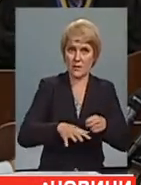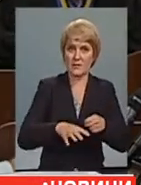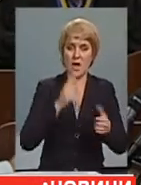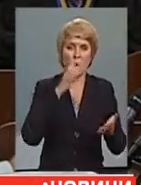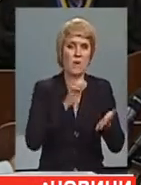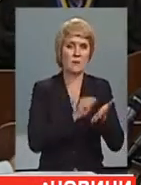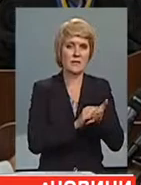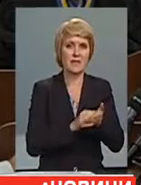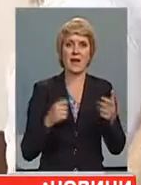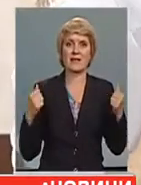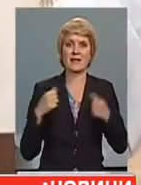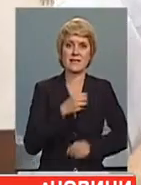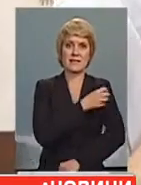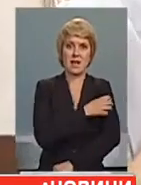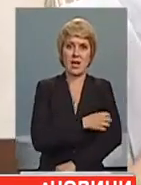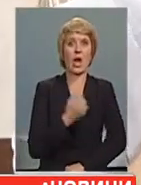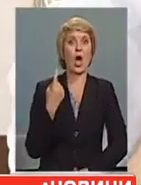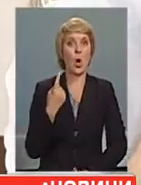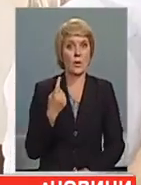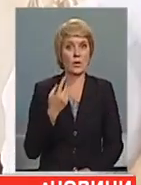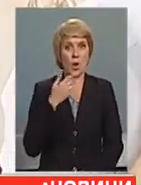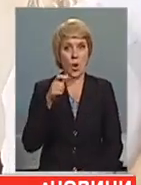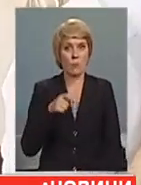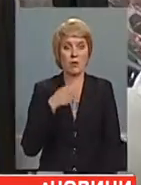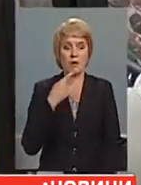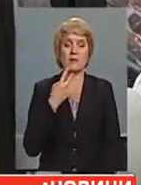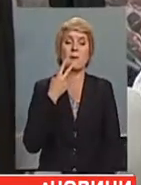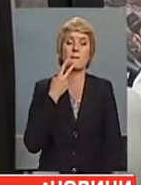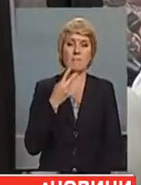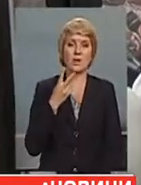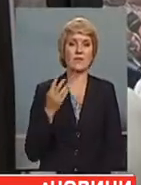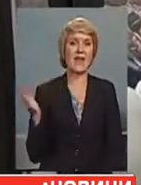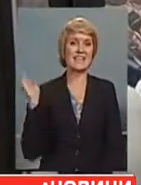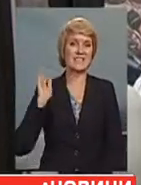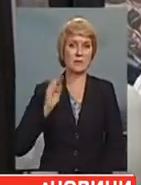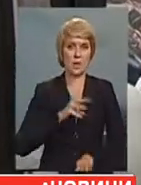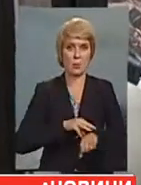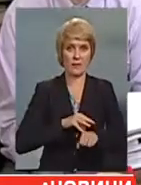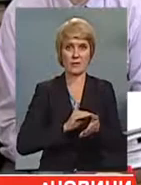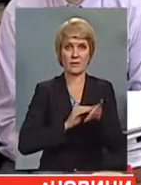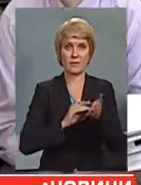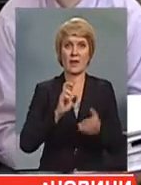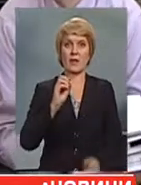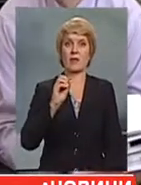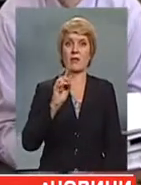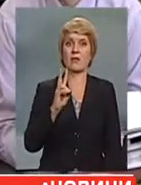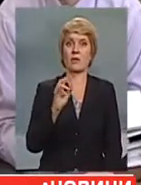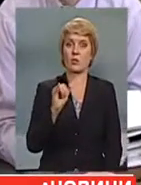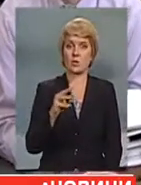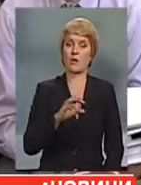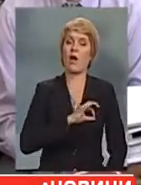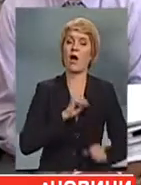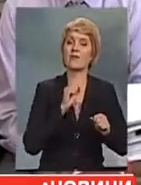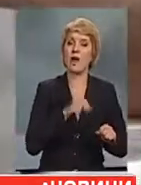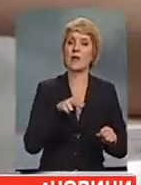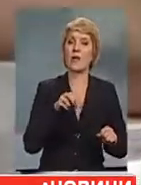розпізнавальні знаки. Один з опитаних повідомив суду, що бачив на спині правоохоронця напис «Беркут». Адвокати